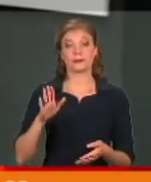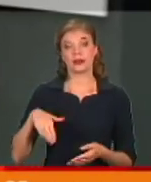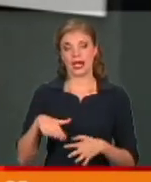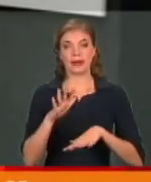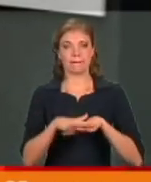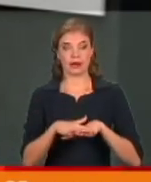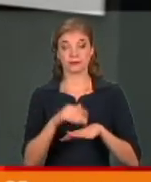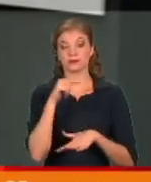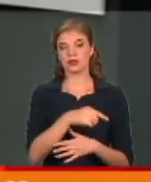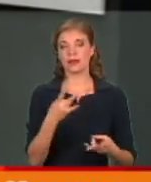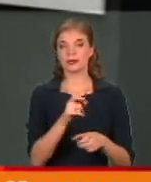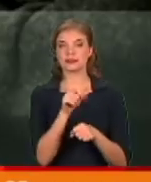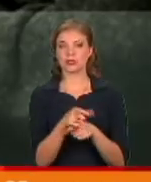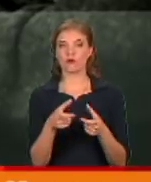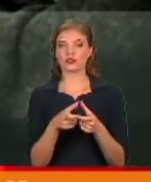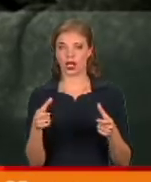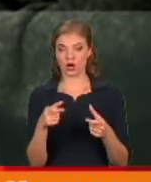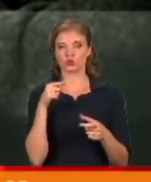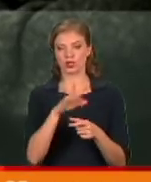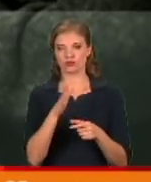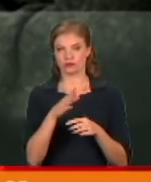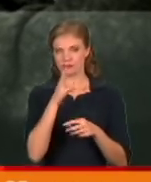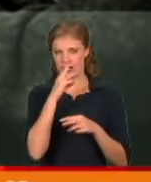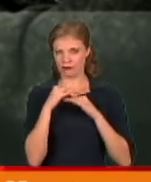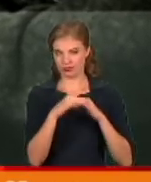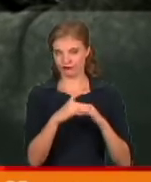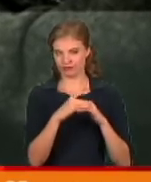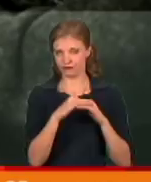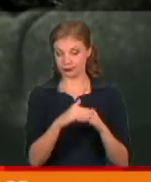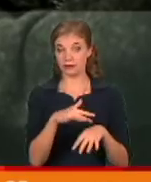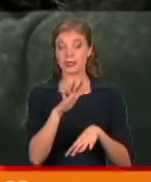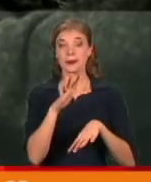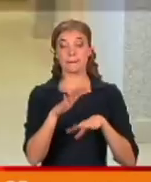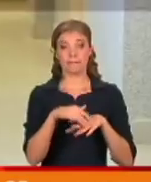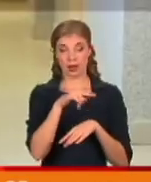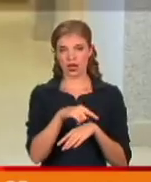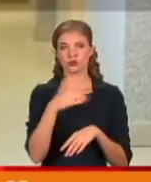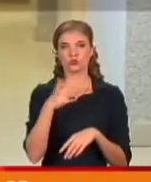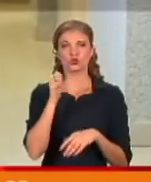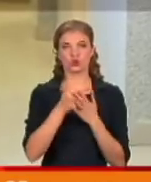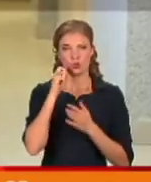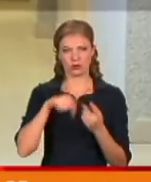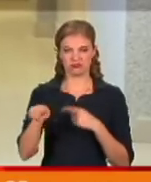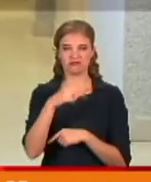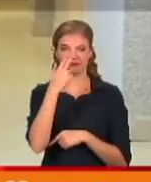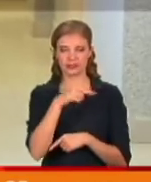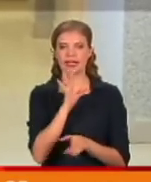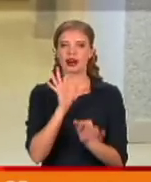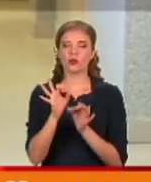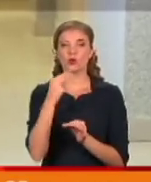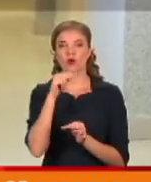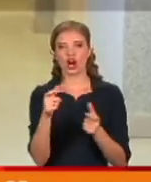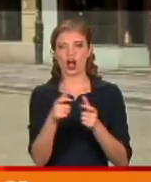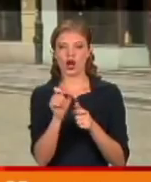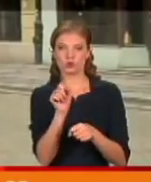– банк. Там треба замовити картку. Туди нараховуватимуть усю зарплатню. В банку до українців уже звикли. Хлопцям радять, яку